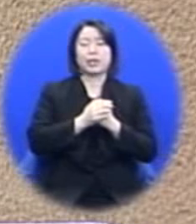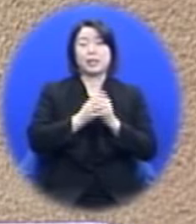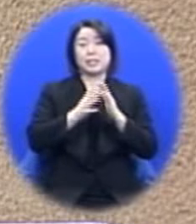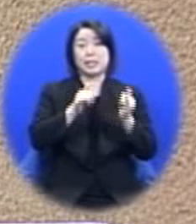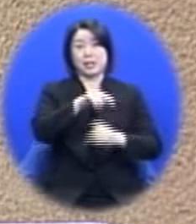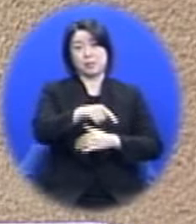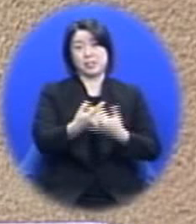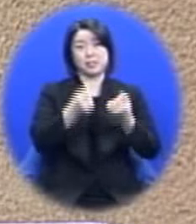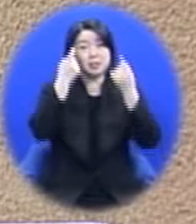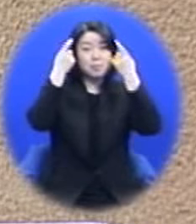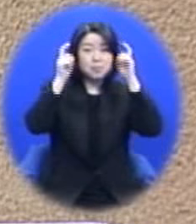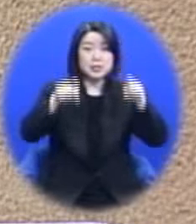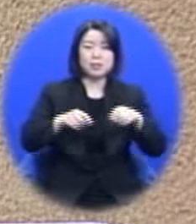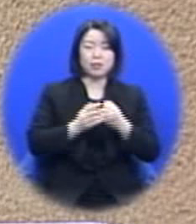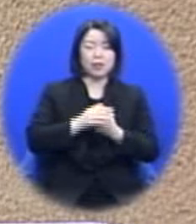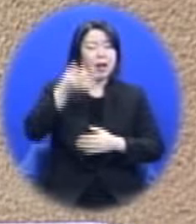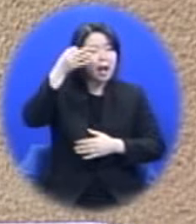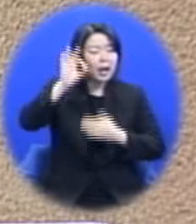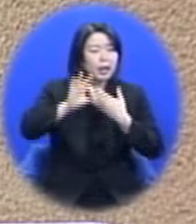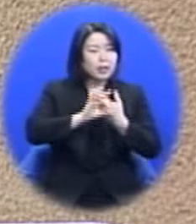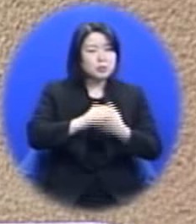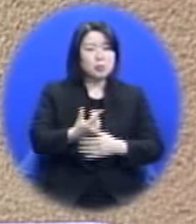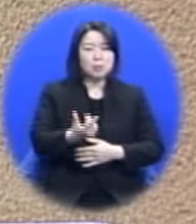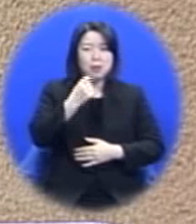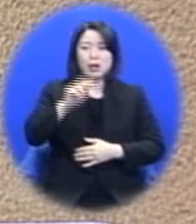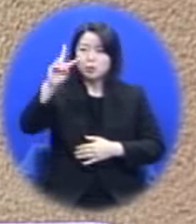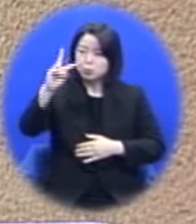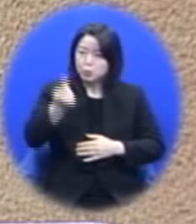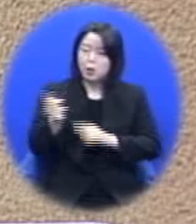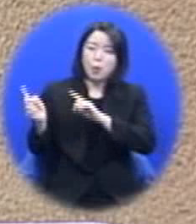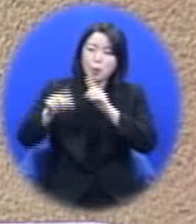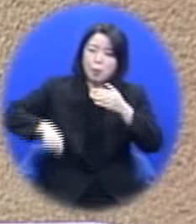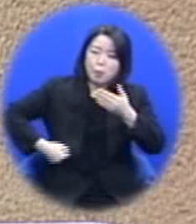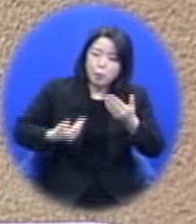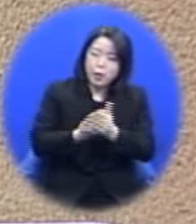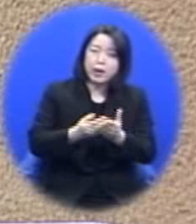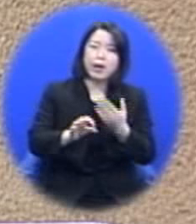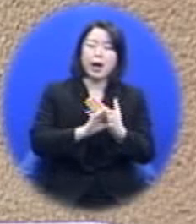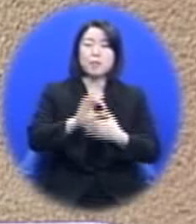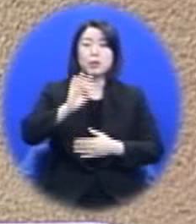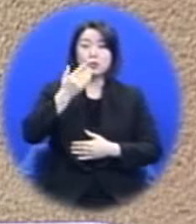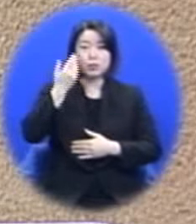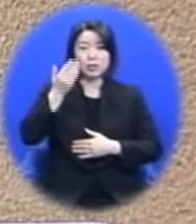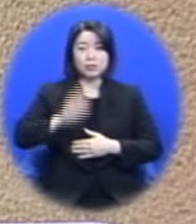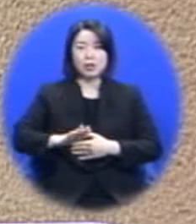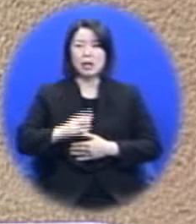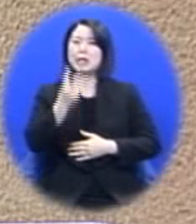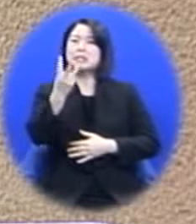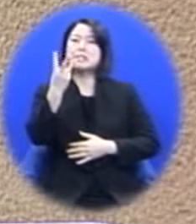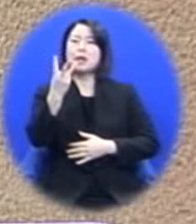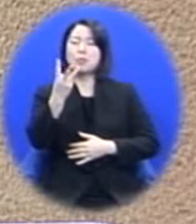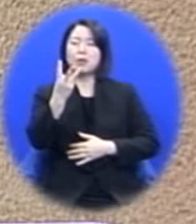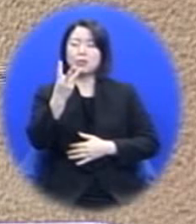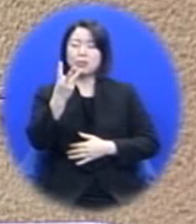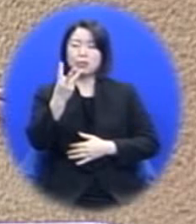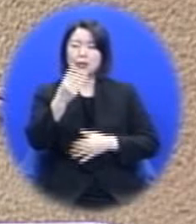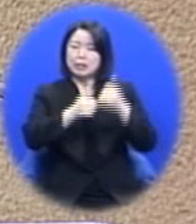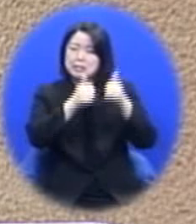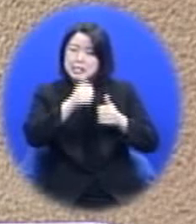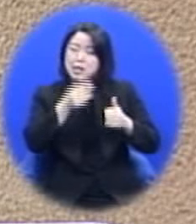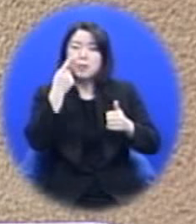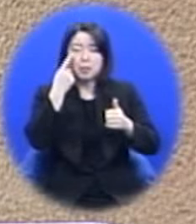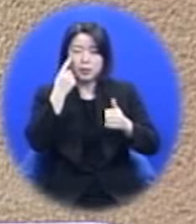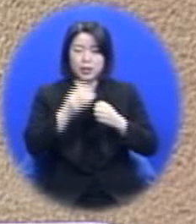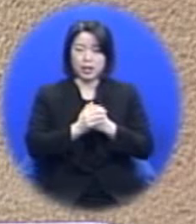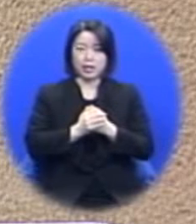미련해요. 깨달으면 바로 회개하고 돌이켜야 되는데 세번 실험을 해봐야 되겠다. 그래서 출장을 가는 일이